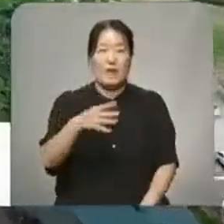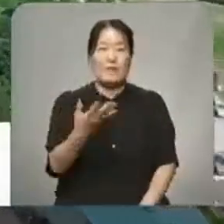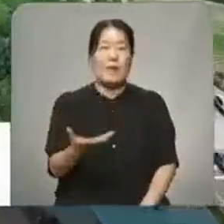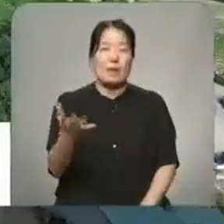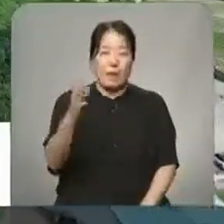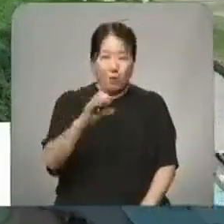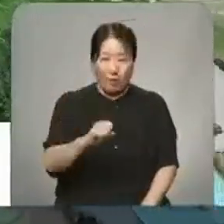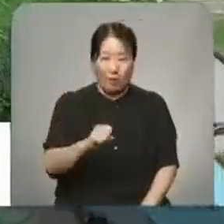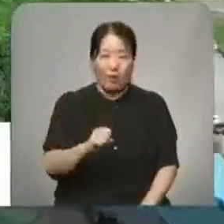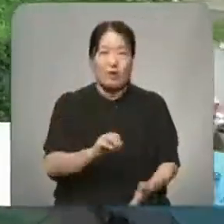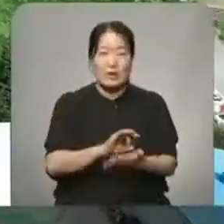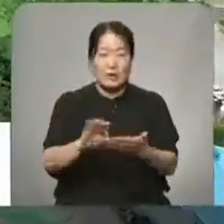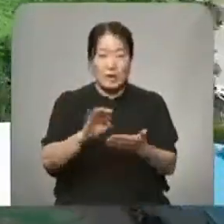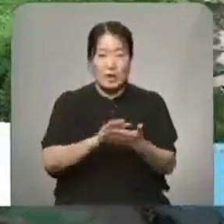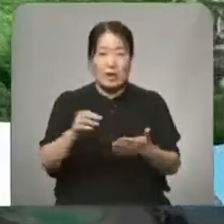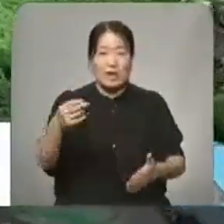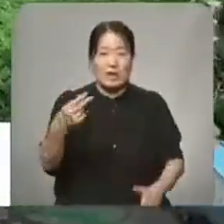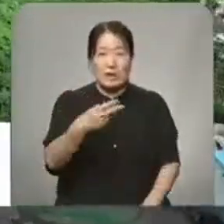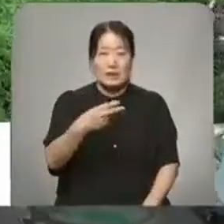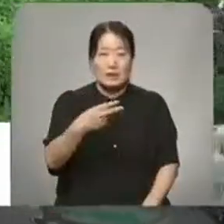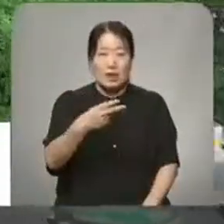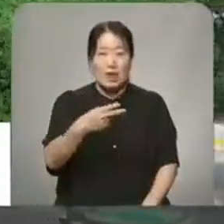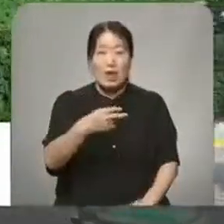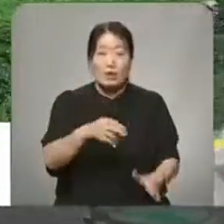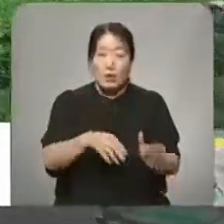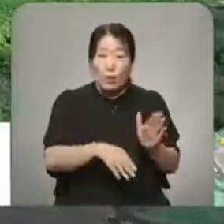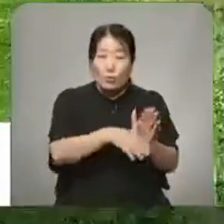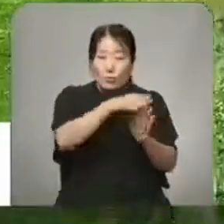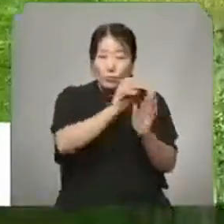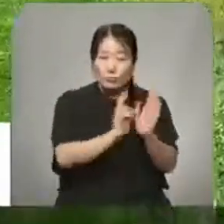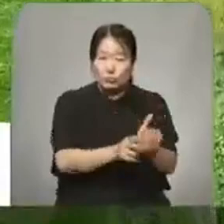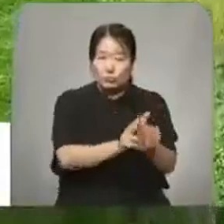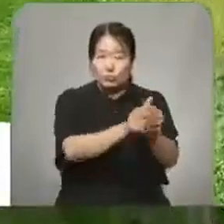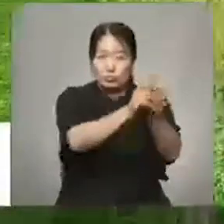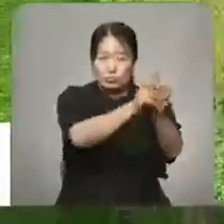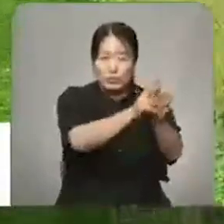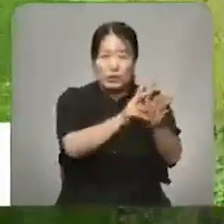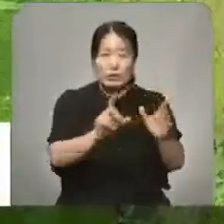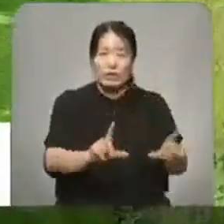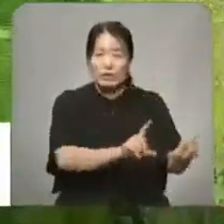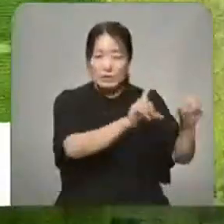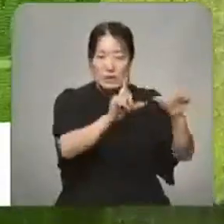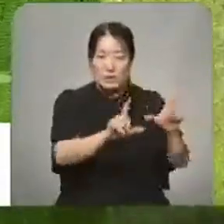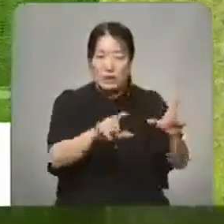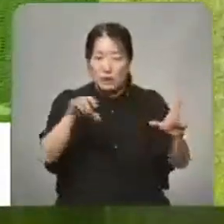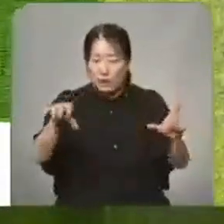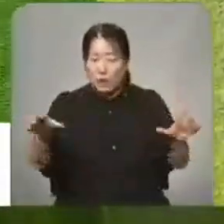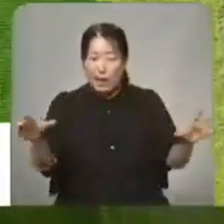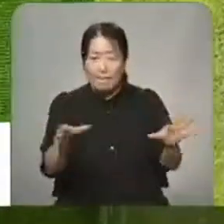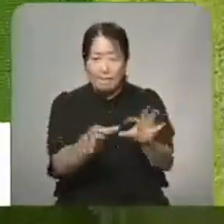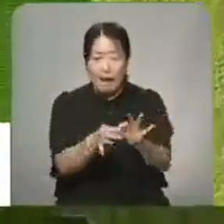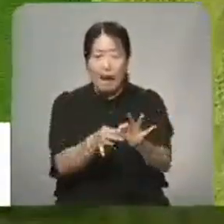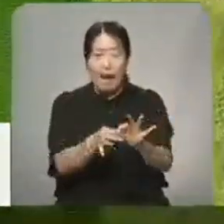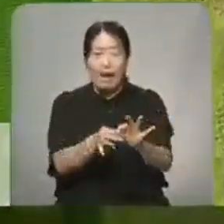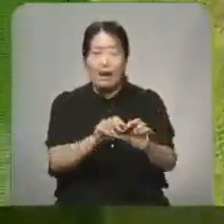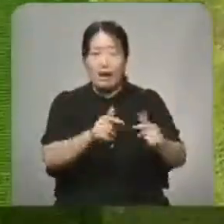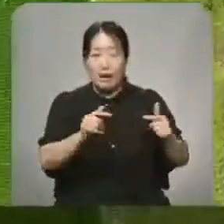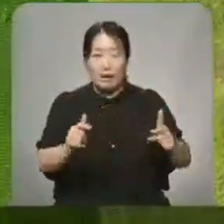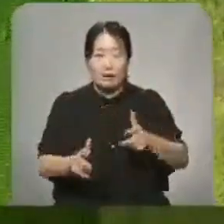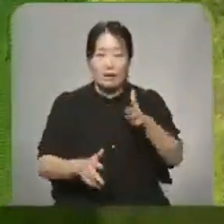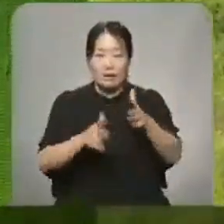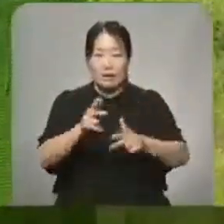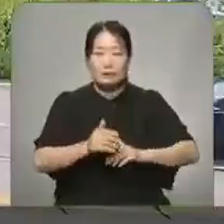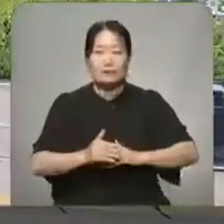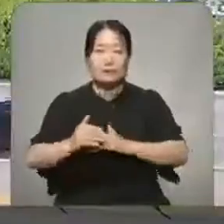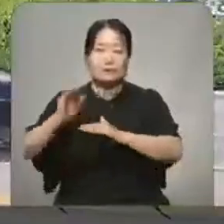달합니다. 2027년 동해북부선 철도 개통에 맞춰 주거시설 조성과 환승교통시설 구축 등 다양한 사업이